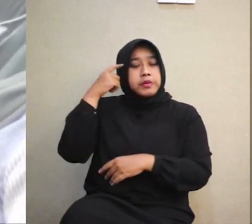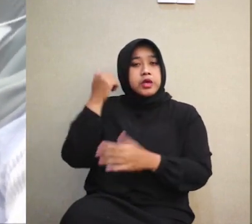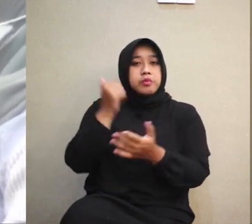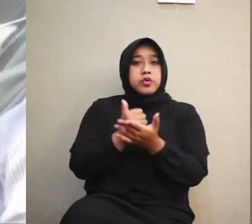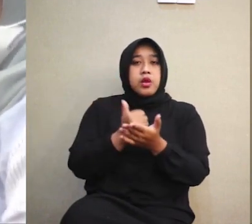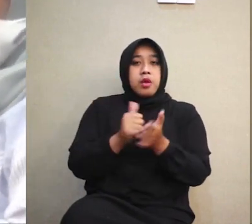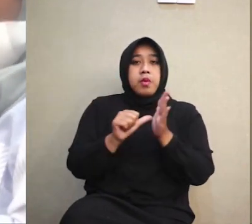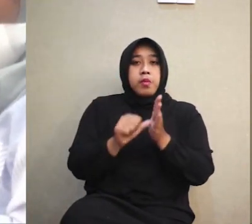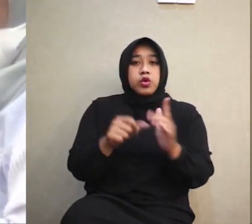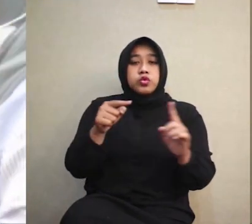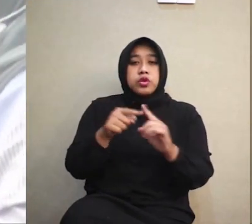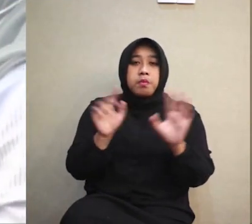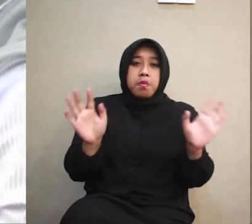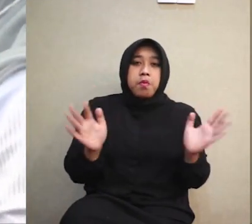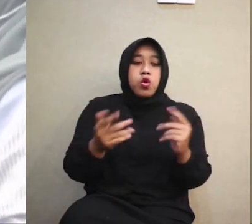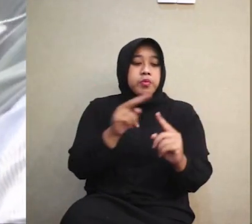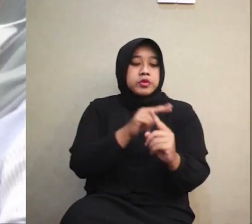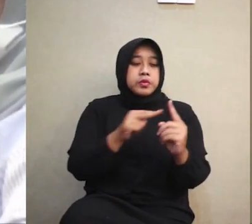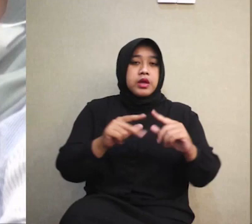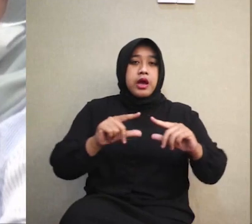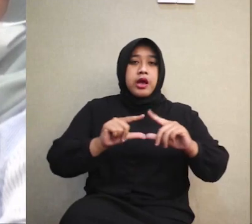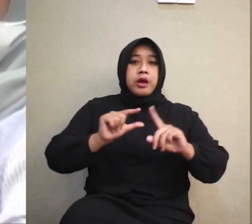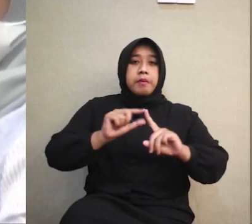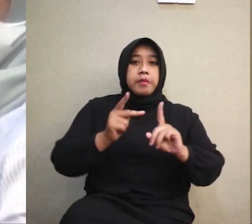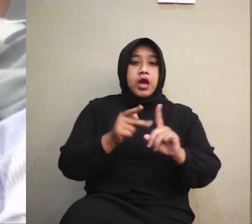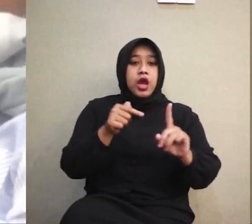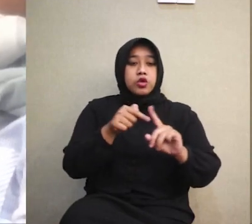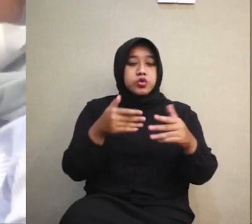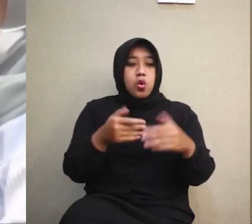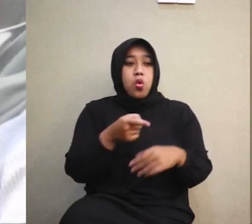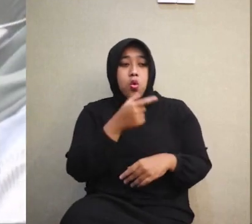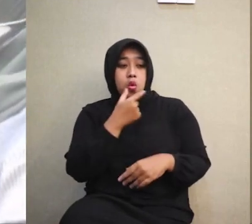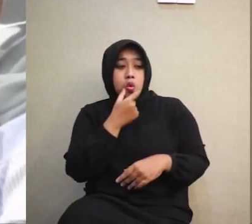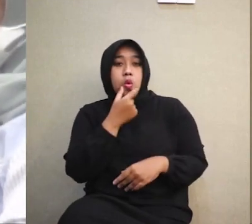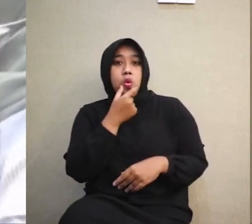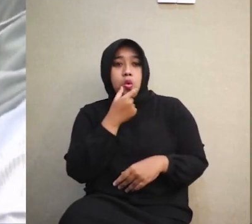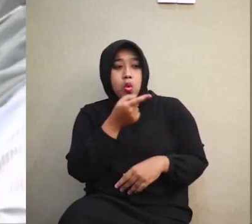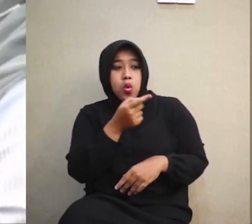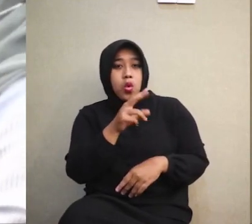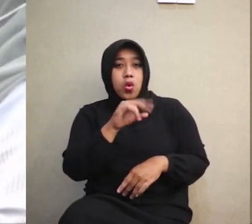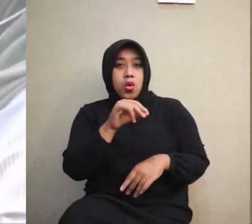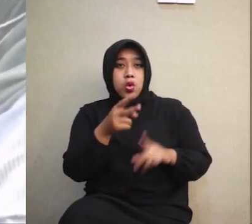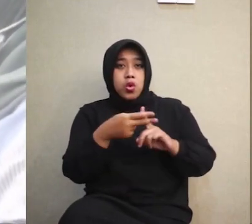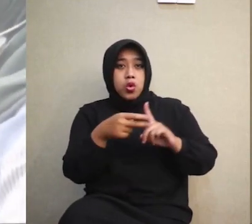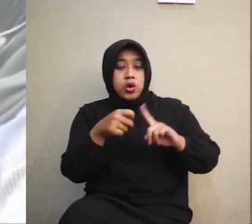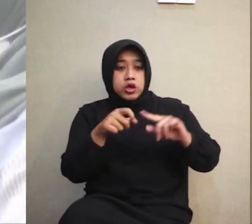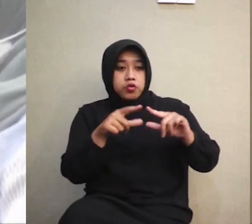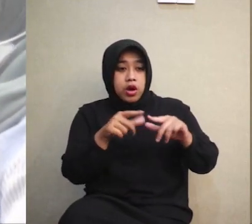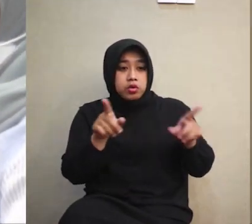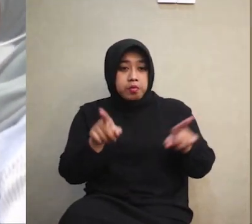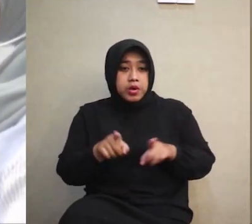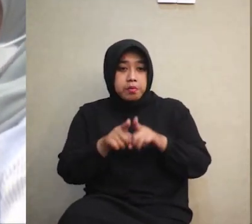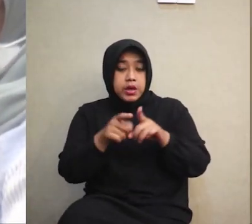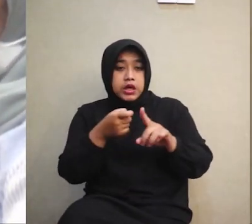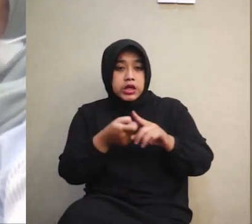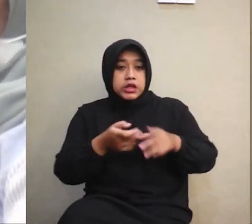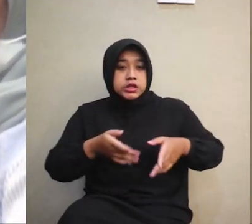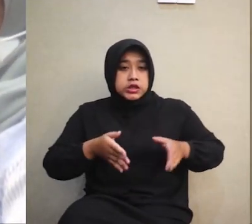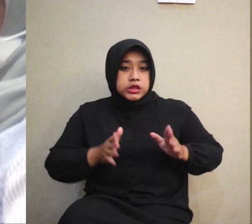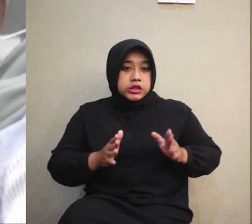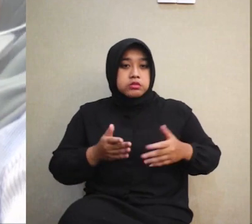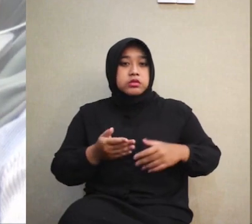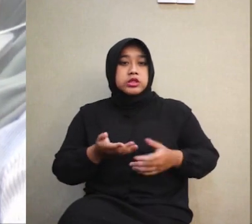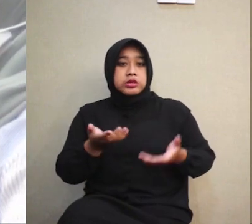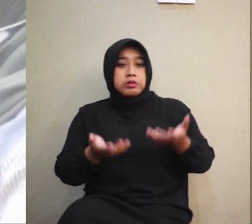kemudian membangun perspektif aparat penegak hukum ini agar orifka itu dan kawan-kawan sadar Sigap dan jika itu juga